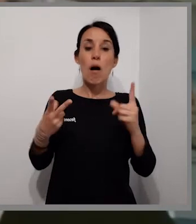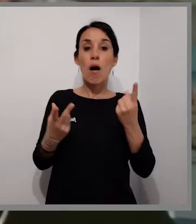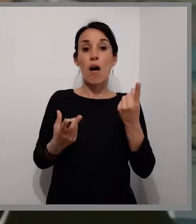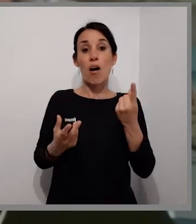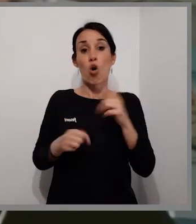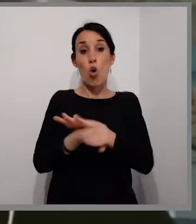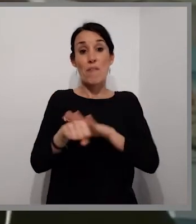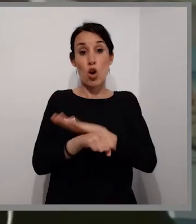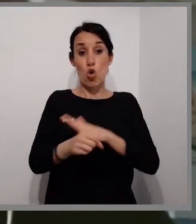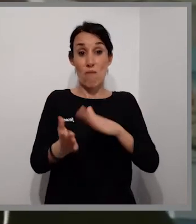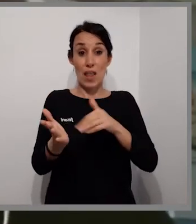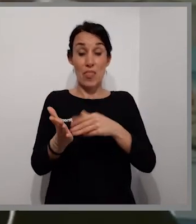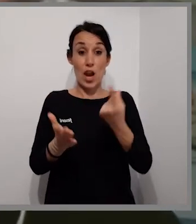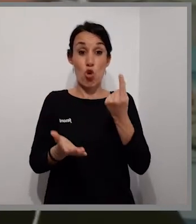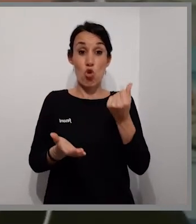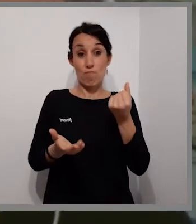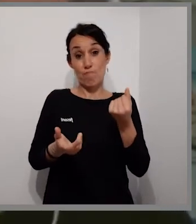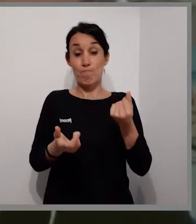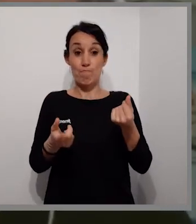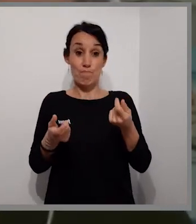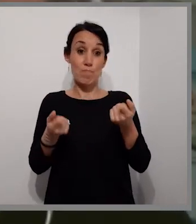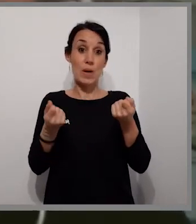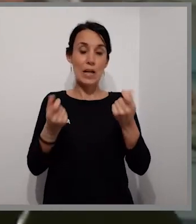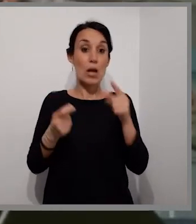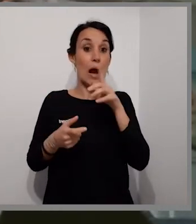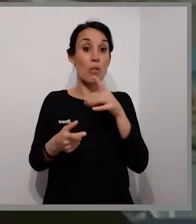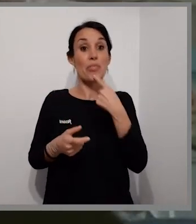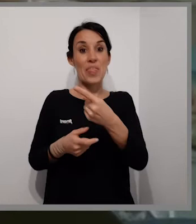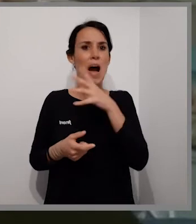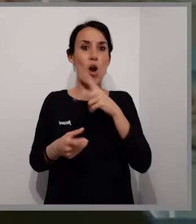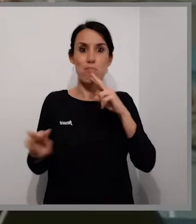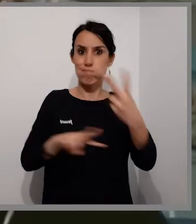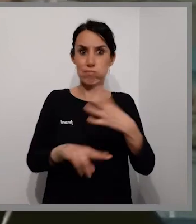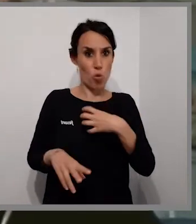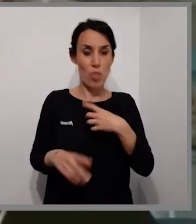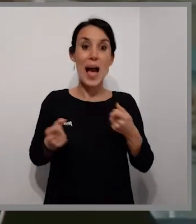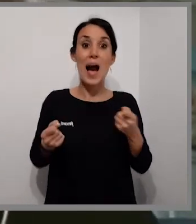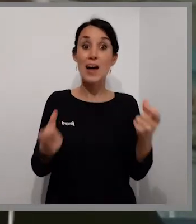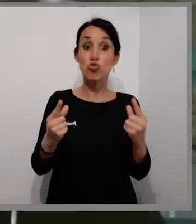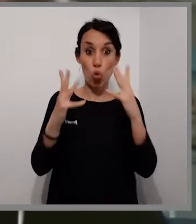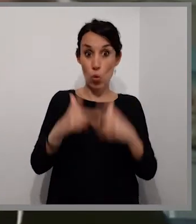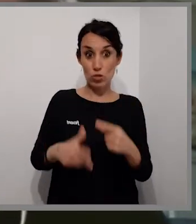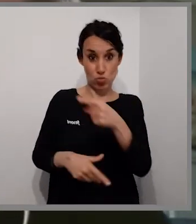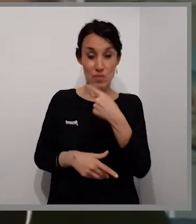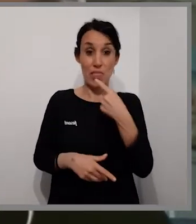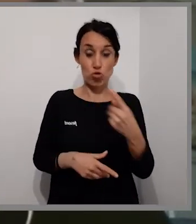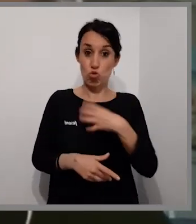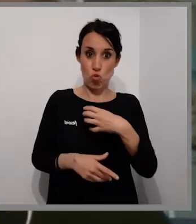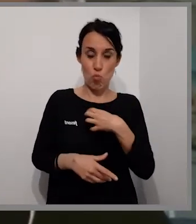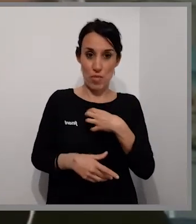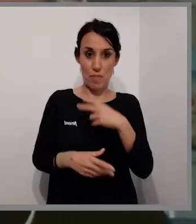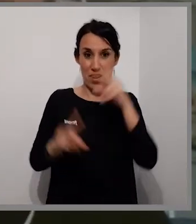de la liquiditat del govern valencià i no ha pogut, com s'ha dit clarament, que ara no pot respondre quan costarà tot